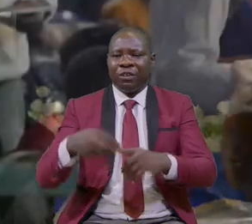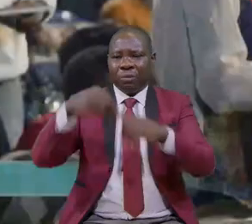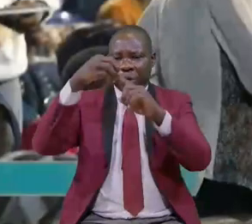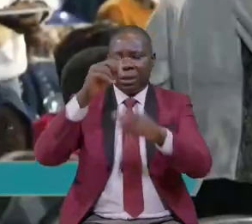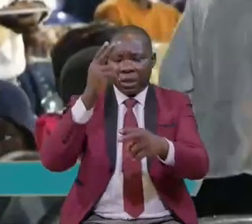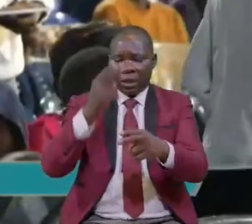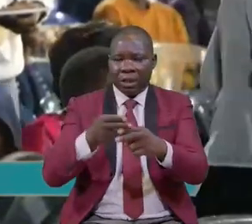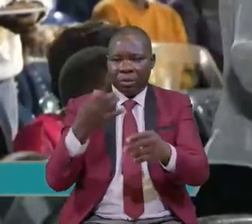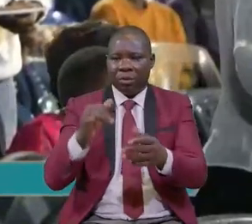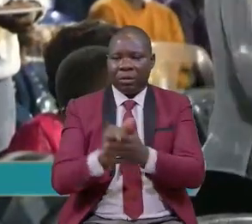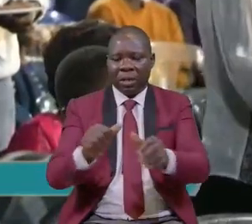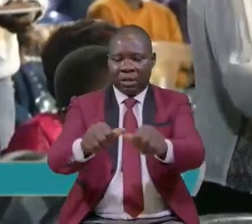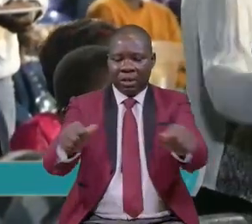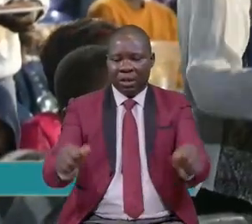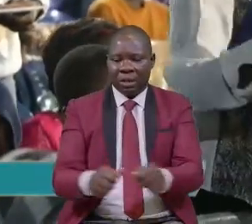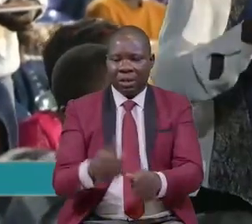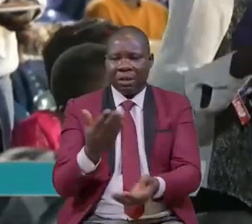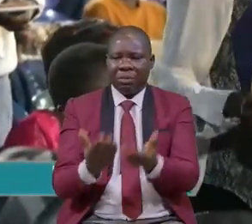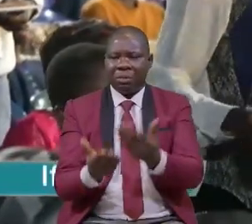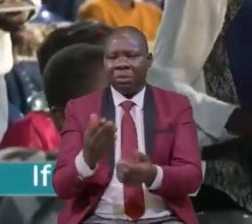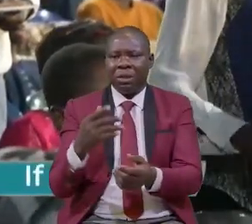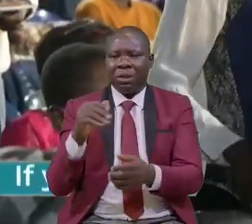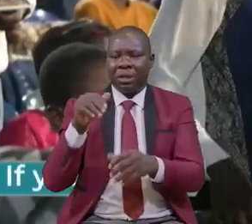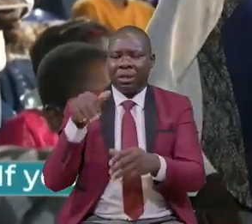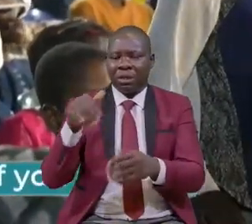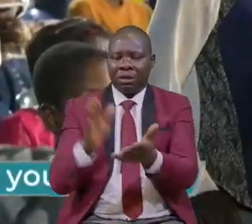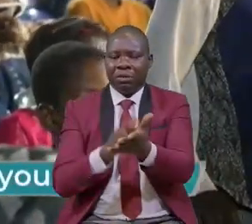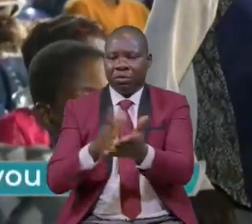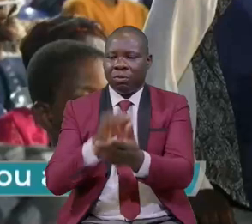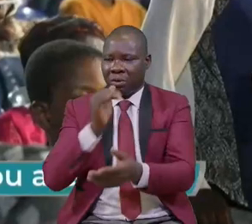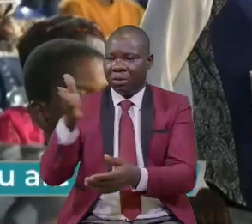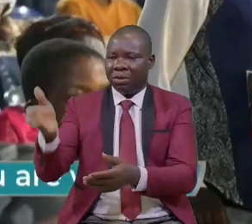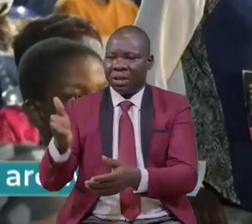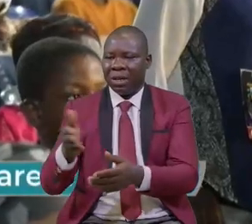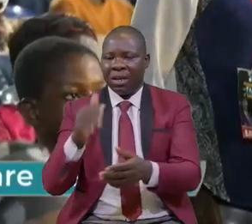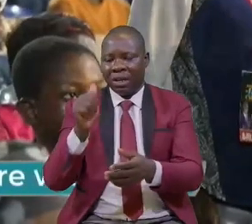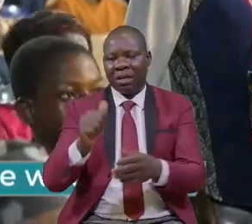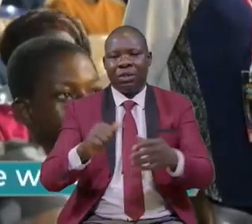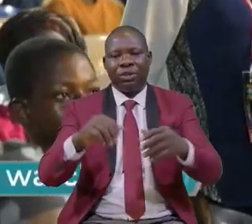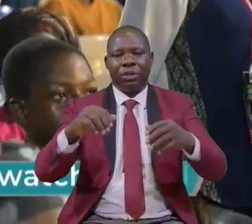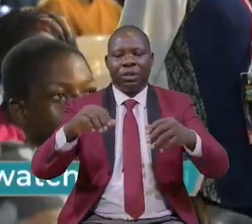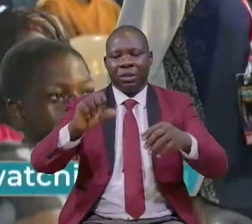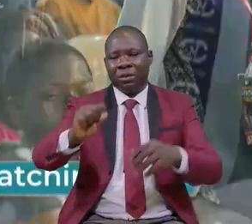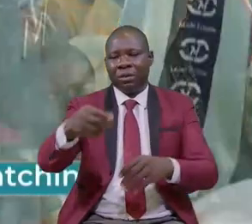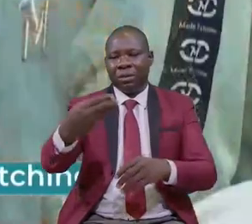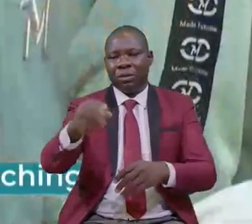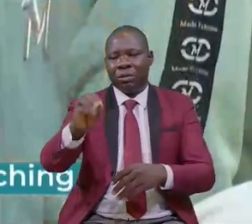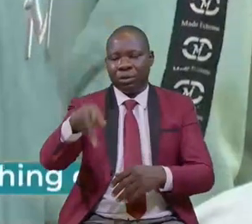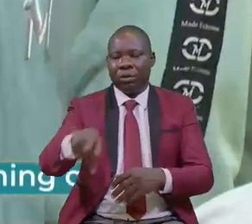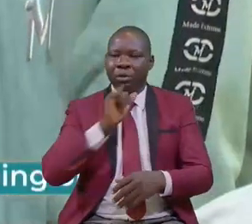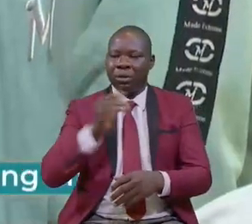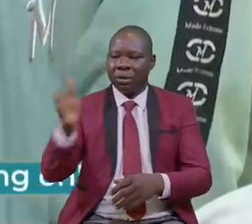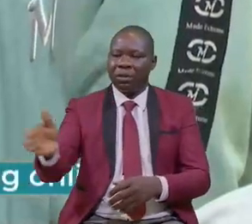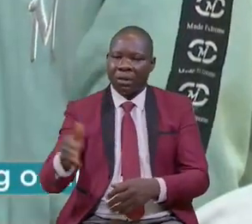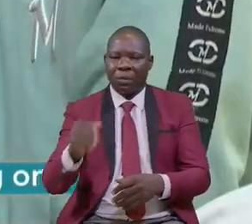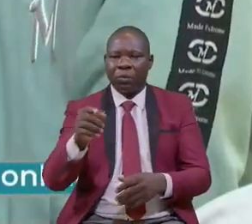votre maison à côté d'un marché à côté d'un de de de d'un endroit